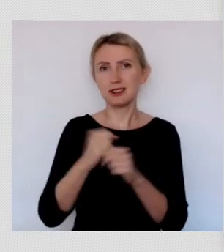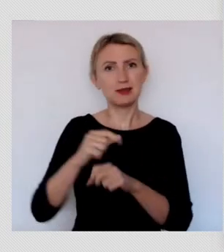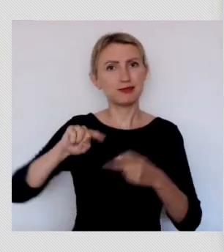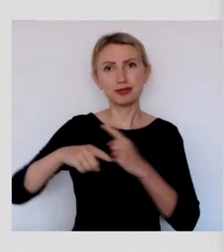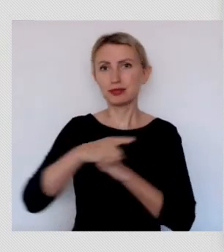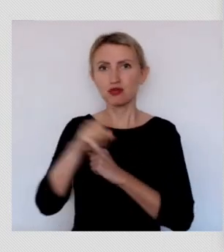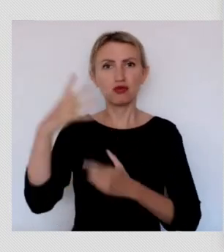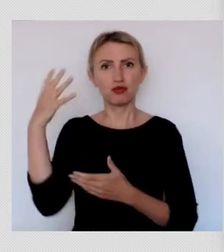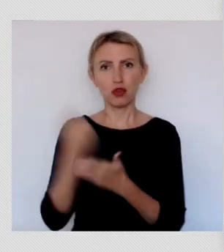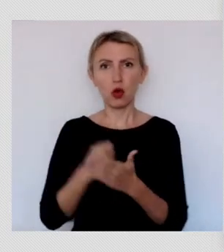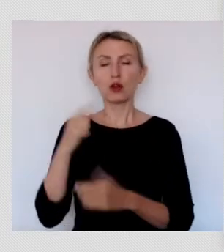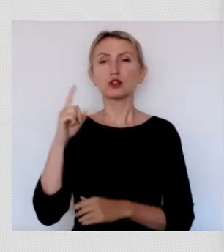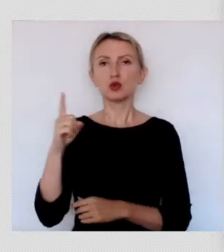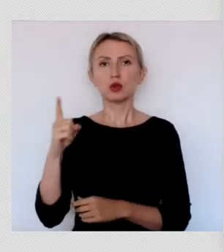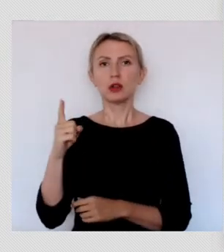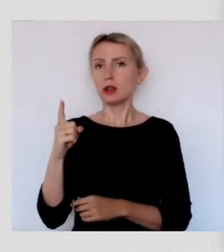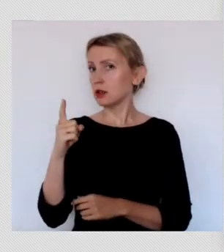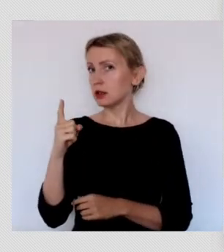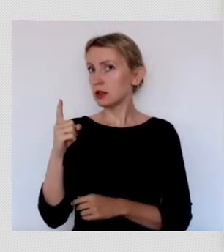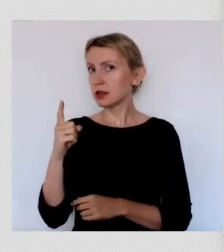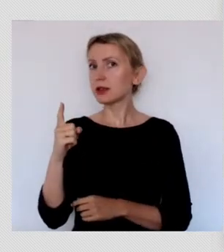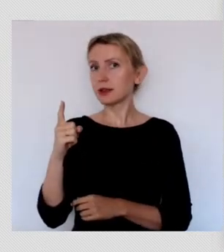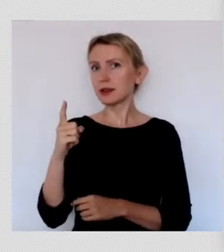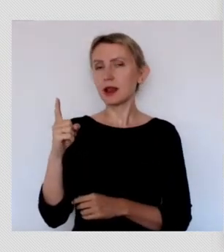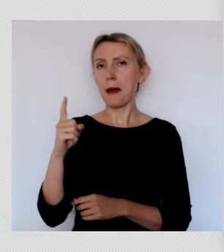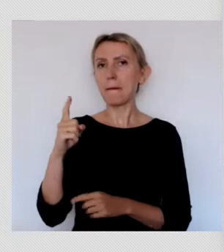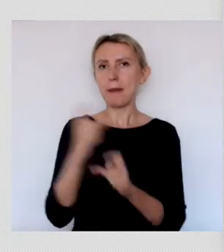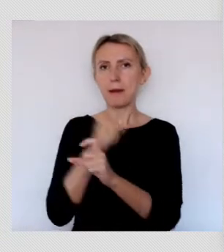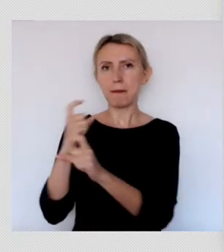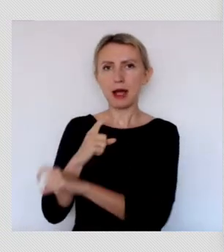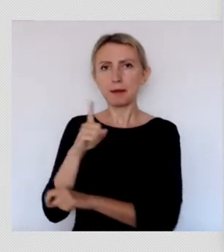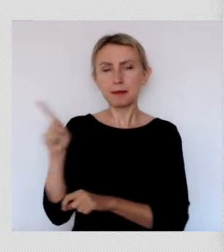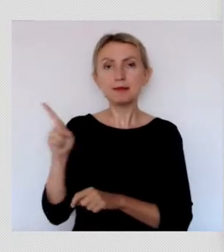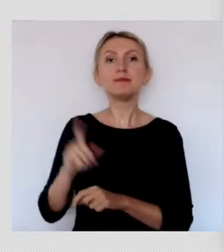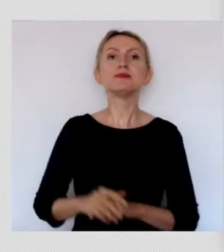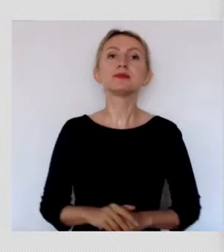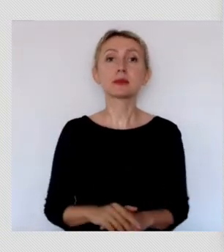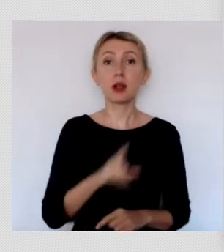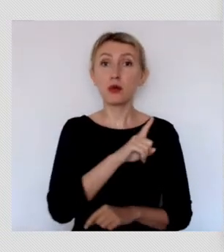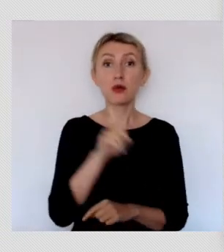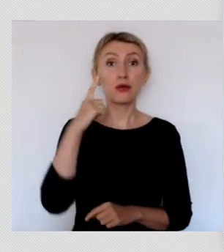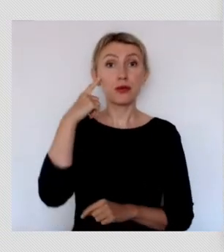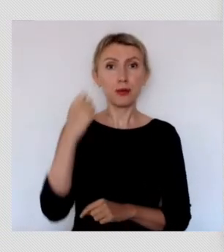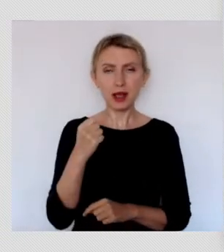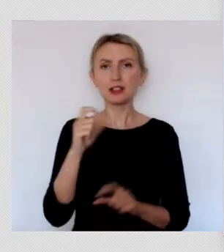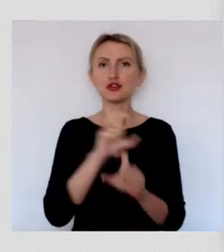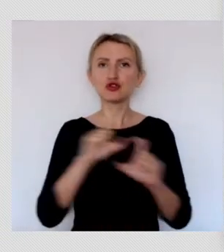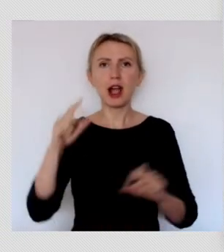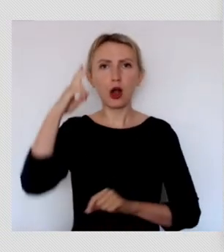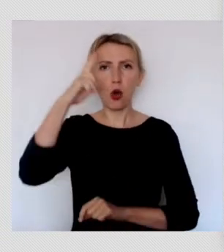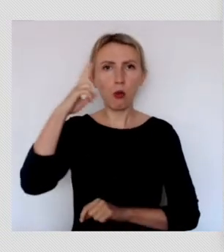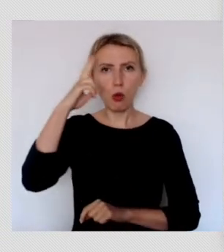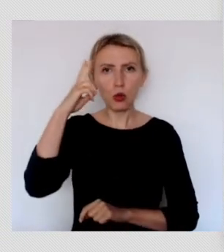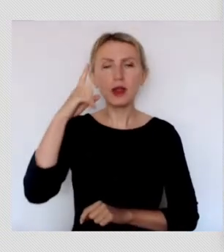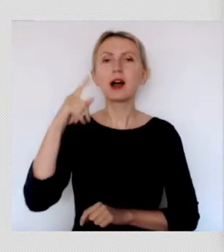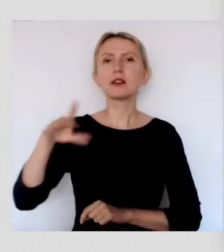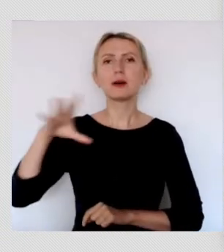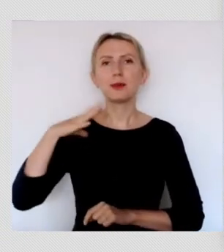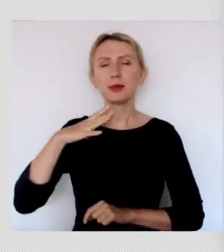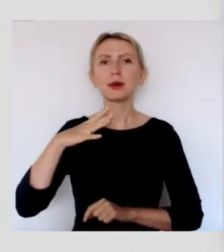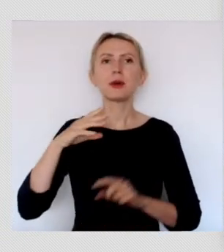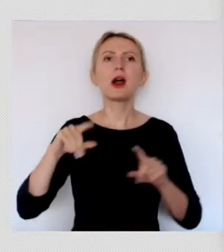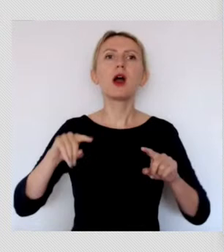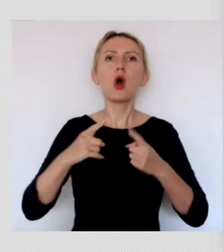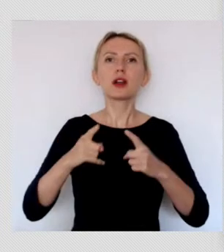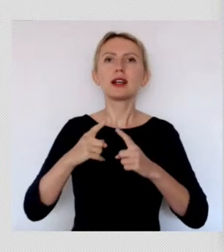wykorzystują te reżimy autorytarne. Ci z Państwa, którzy pamiętają czasy komunizmu, to były tak zwane organizacje